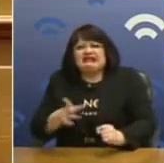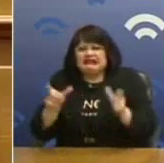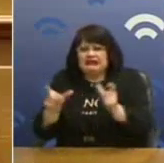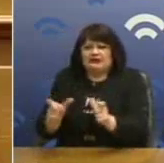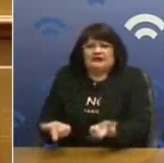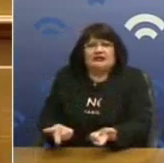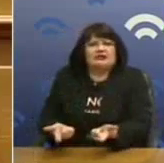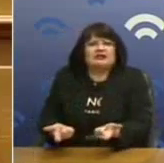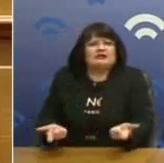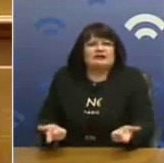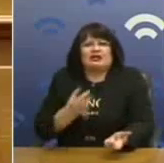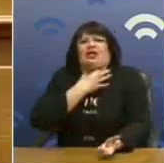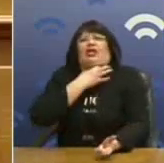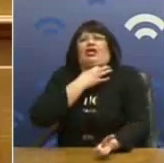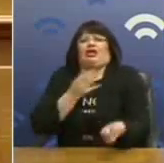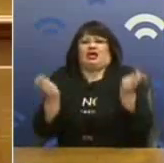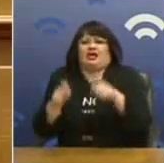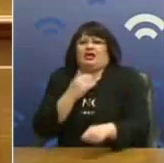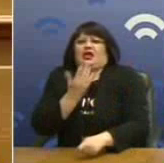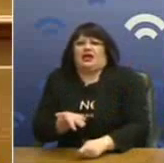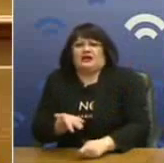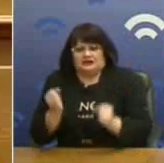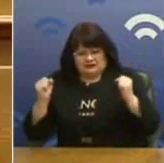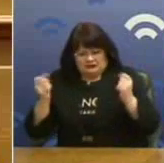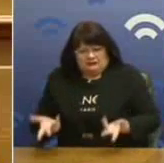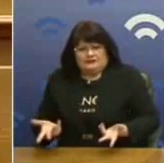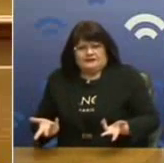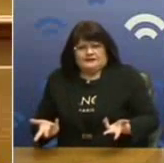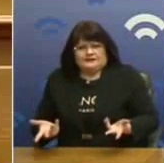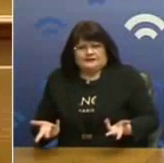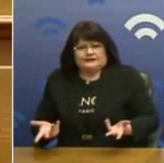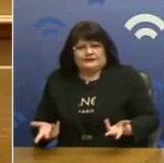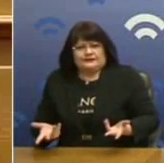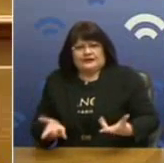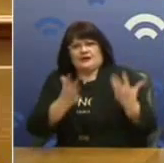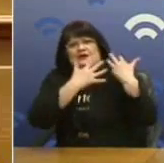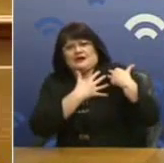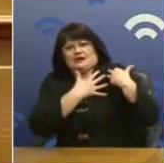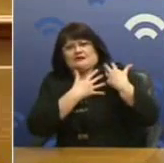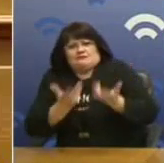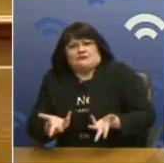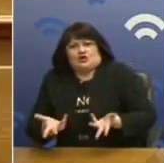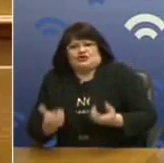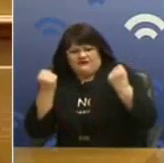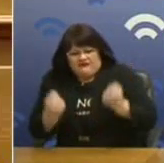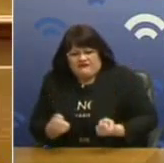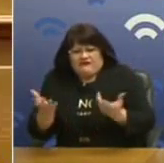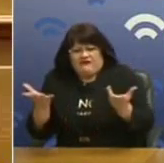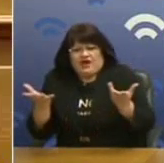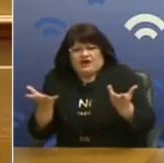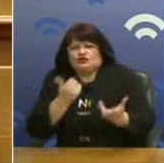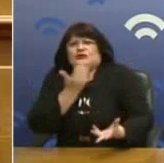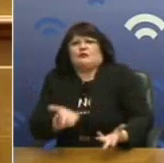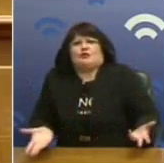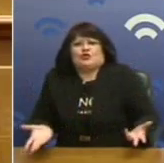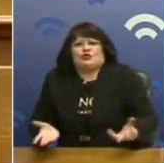είναι αδύνατον κανείς να την πάρει στην πλάτη του και να τη σηκώσει. Ασήκωτη, αβάσταχτη. Και όλα αυτά για